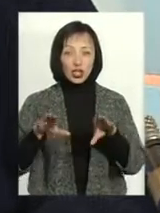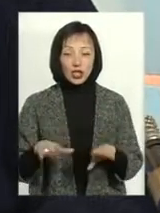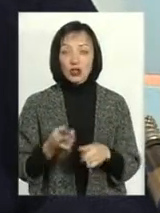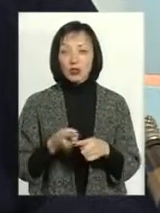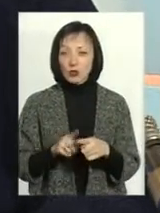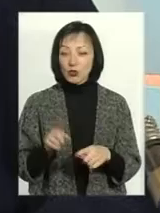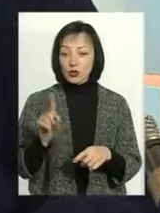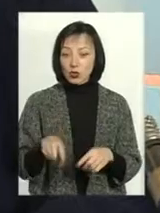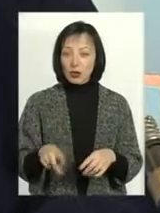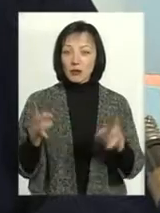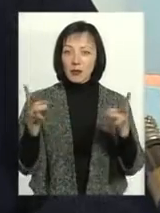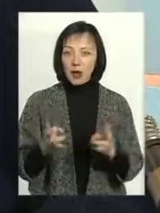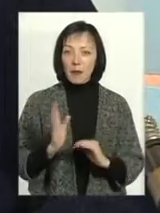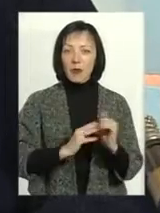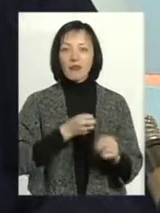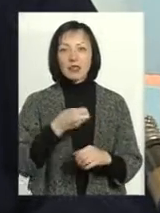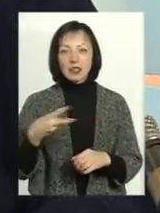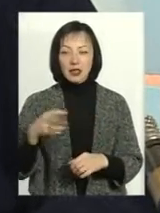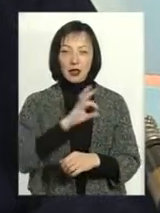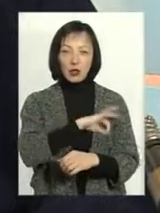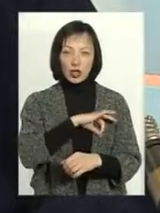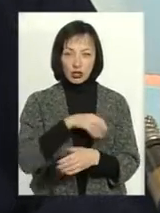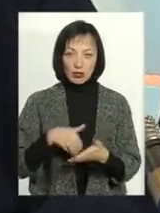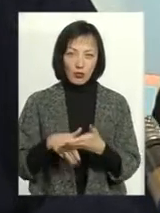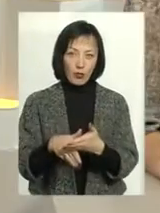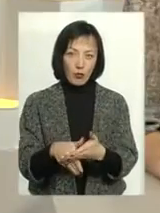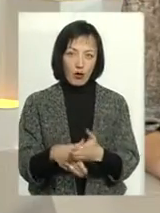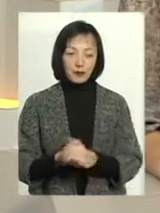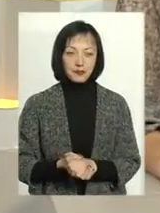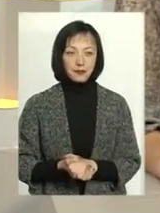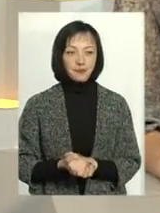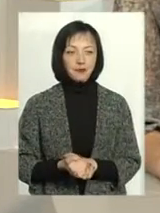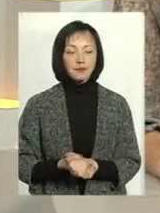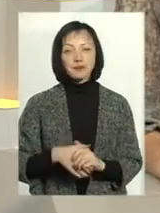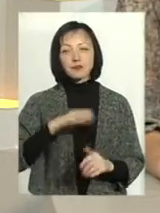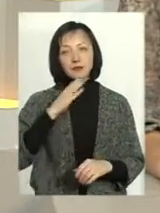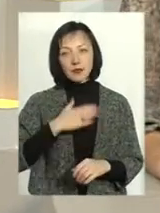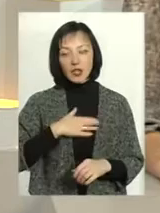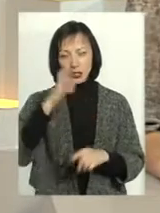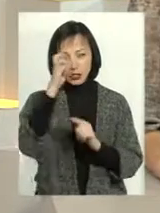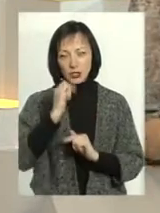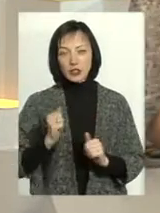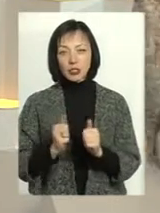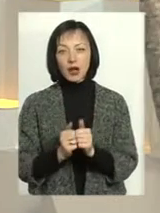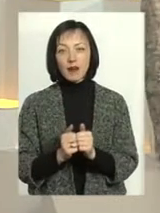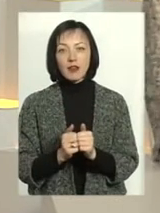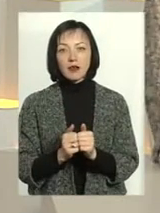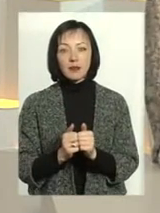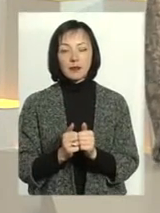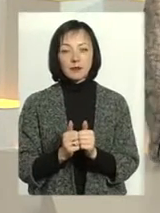тут в нагоді може стати професійна правова допомога. В нашій державі